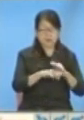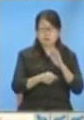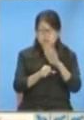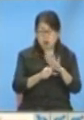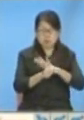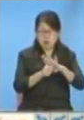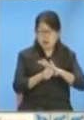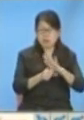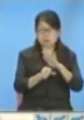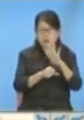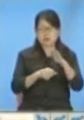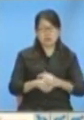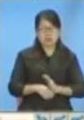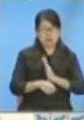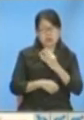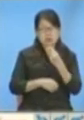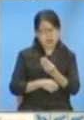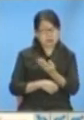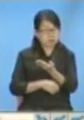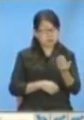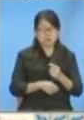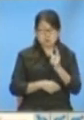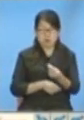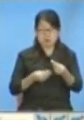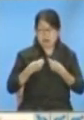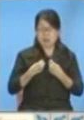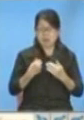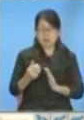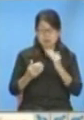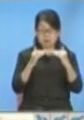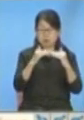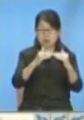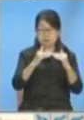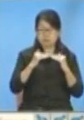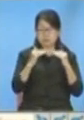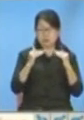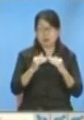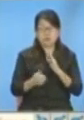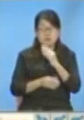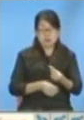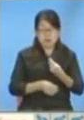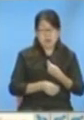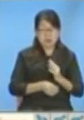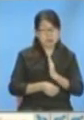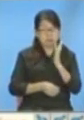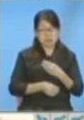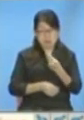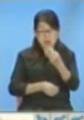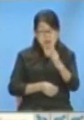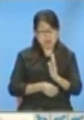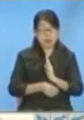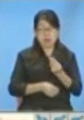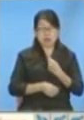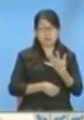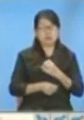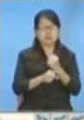ควรฮะผมให้เกียรติท่านสมาชิกท่านต้องให้เกียรติผมด้วยครับไม่งั้นเราก็ทำงานด้วยกันลำบากผมก็มีห